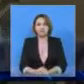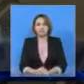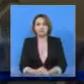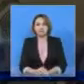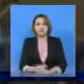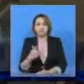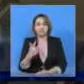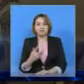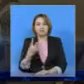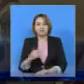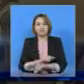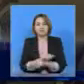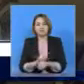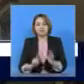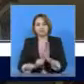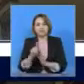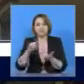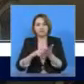вот начинают с комнаты